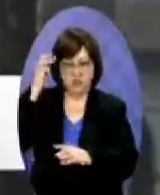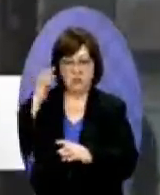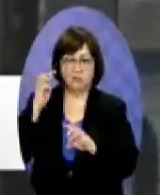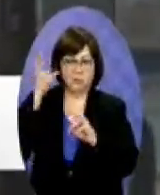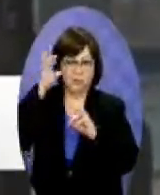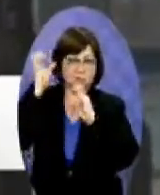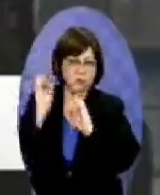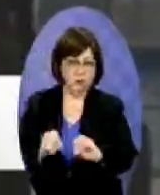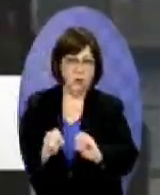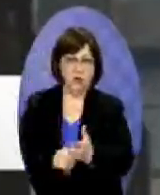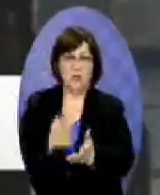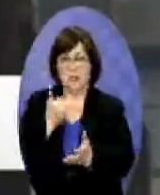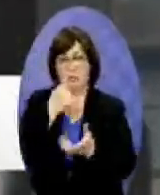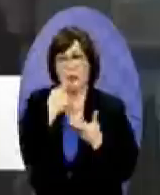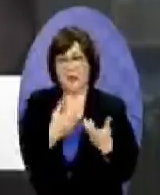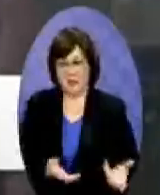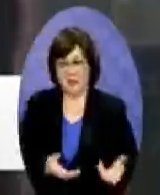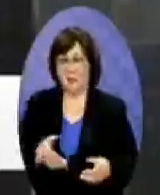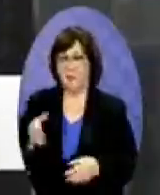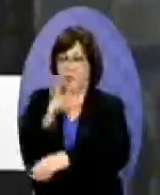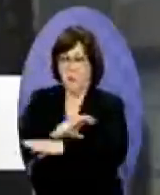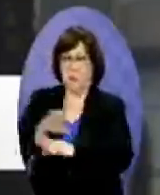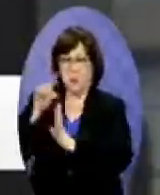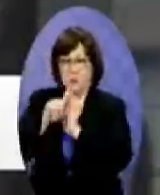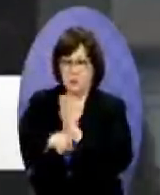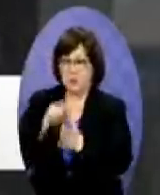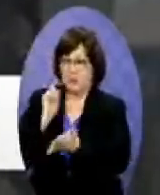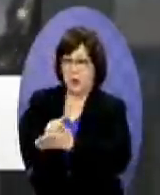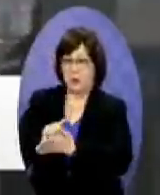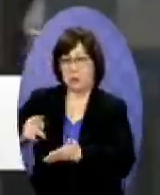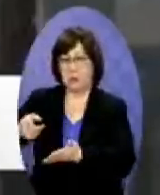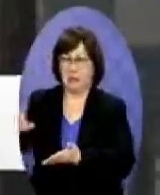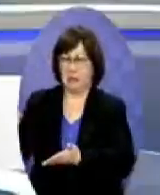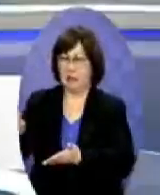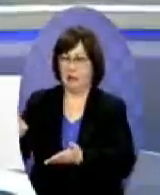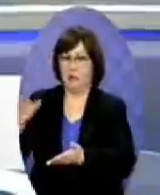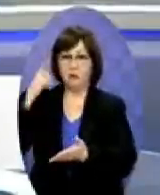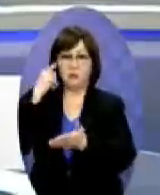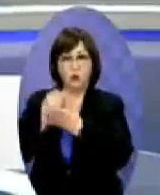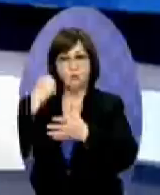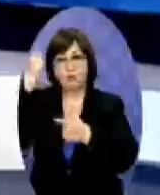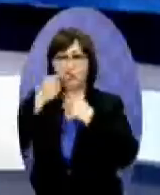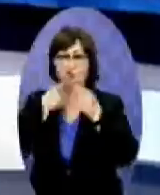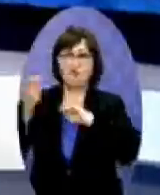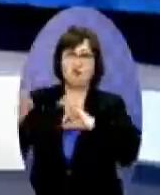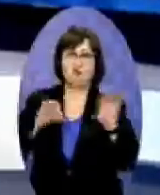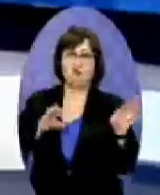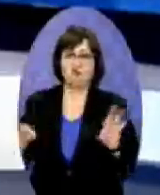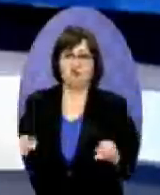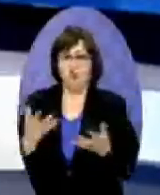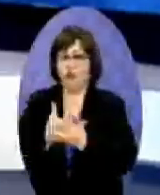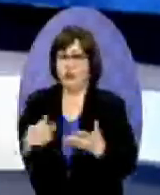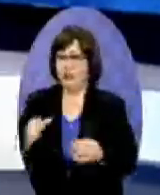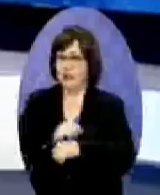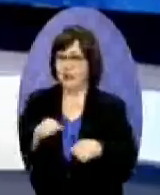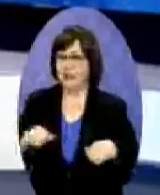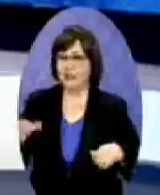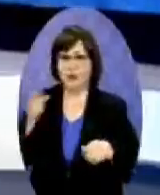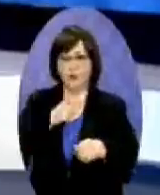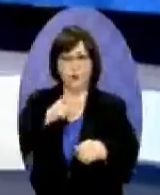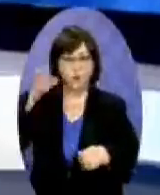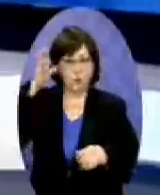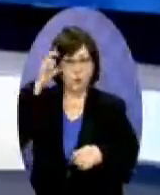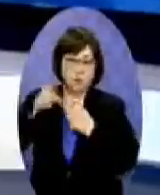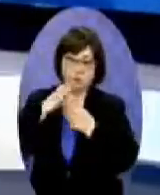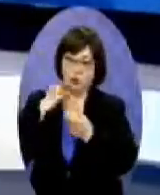нь бол бас сургалтын хөтөлбөрөөр ингээд хамаагүй оролдож болохгүй гэсэн тал талын байр суурийг хэлжсэн. Нийтийн санхүүгийн боловсролын талаар үзэгчдэд тодорхой мэдээлэл